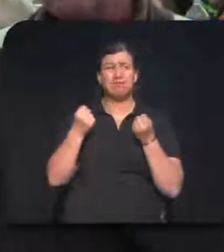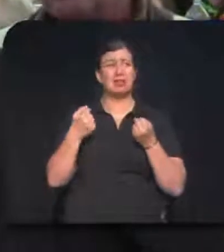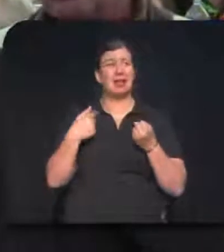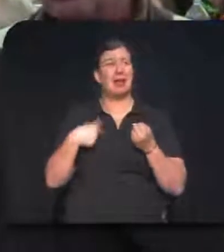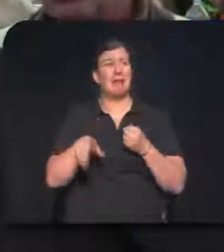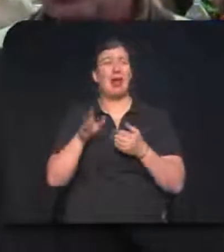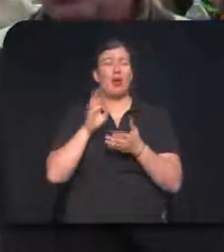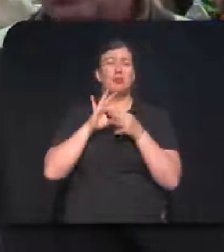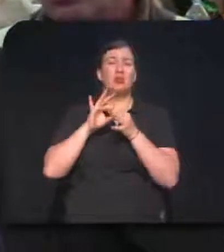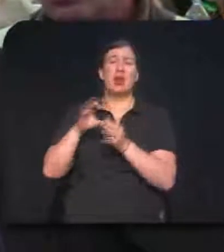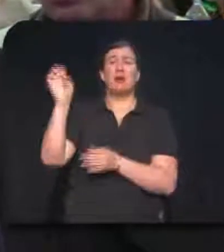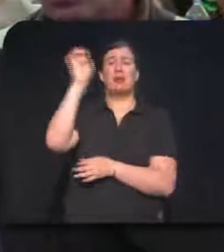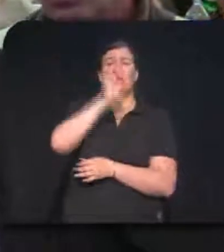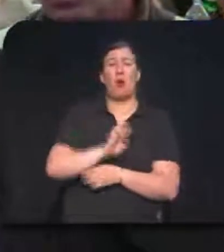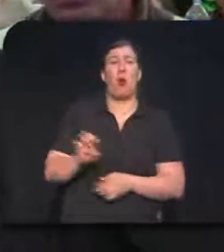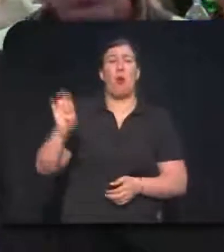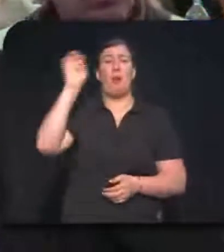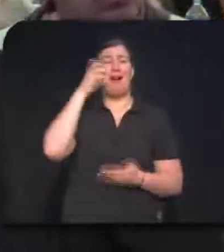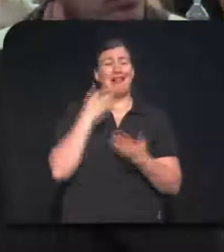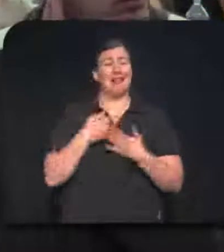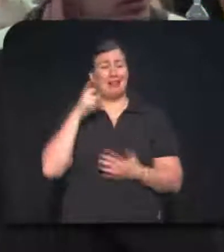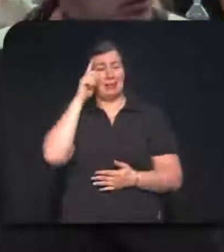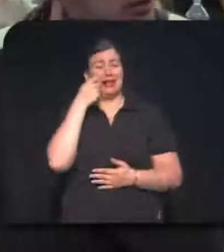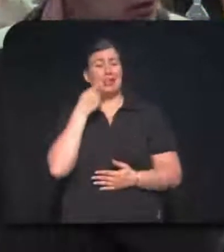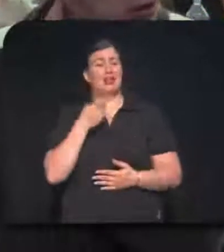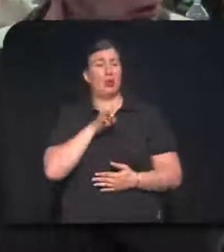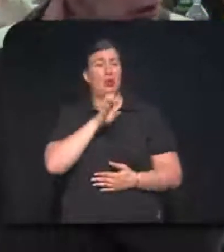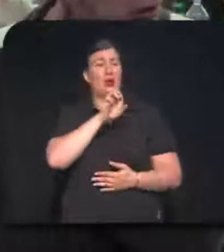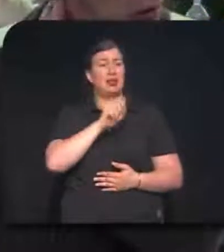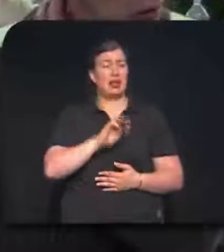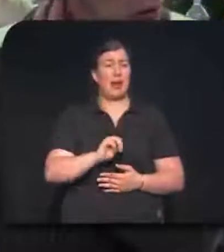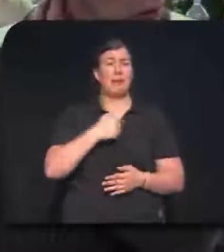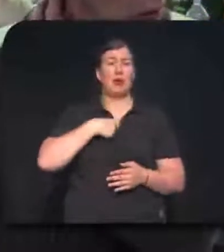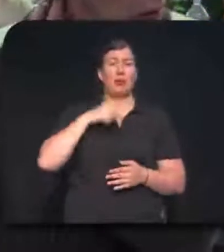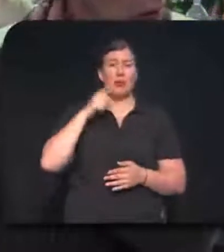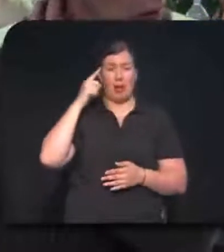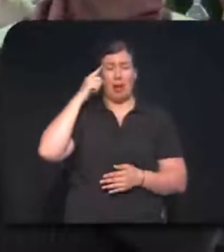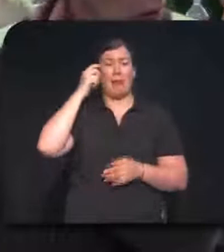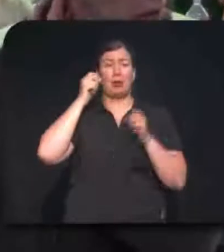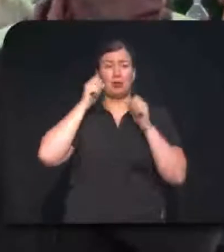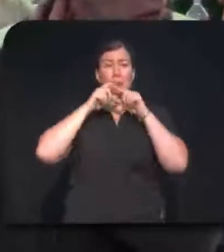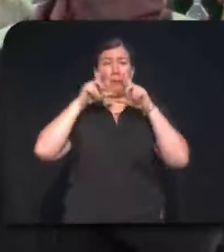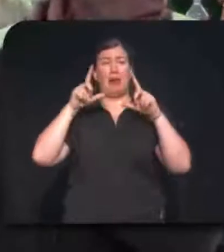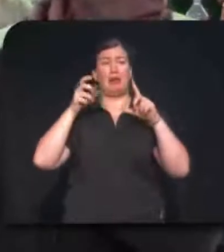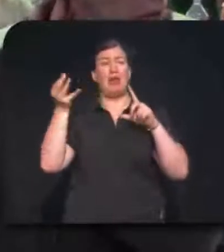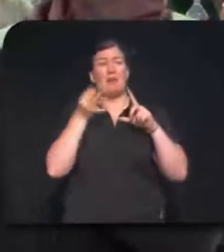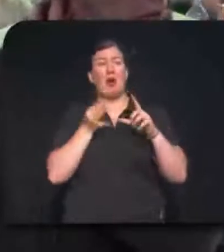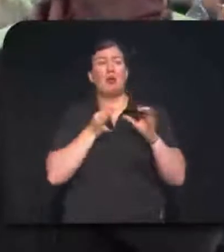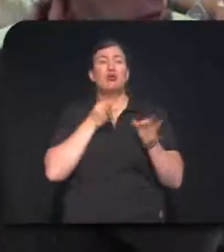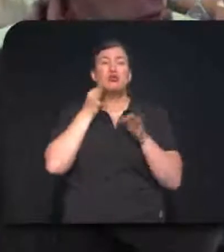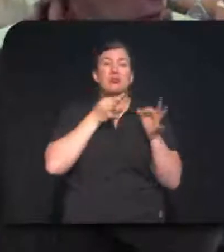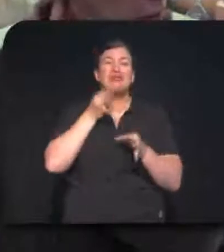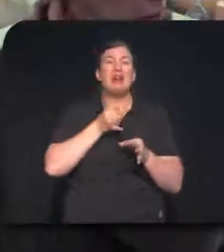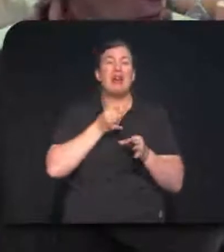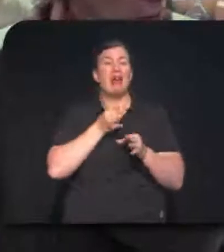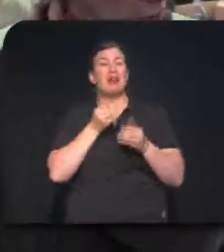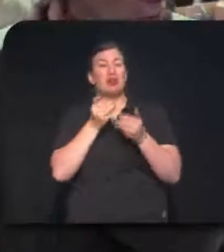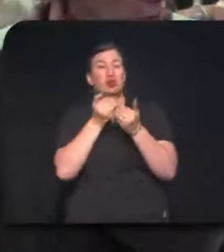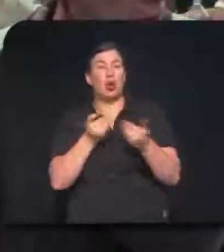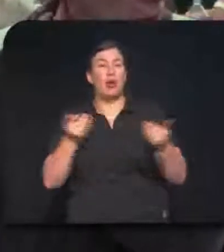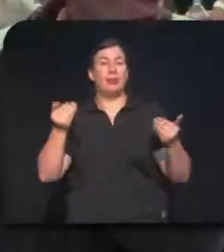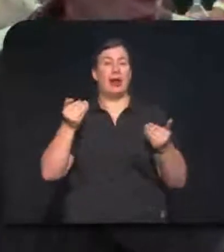ich es prima unterfrage jetzt auch Meinungsbild das war da sagen wir brauchen ein Sonderparteitag um eben die